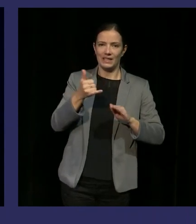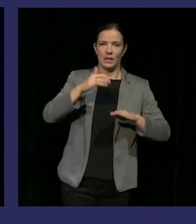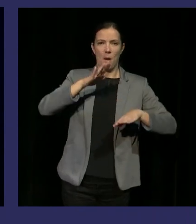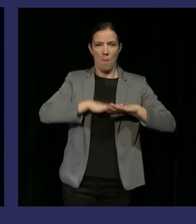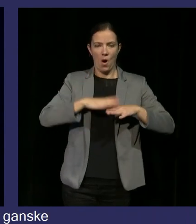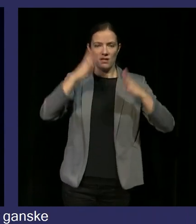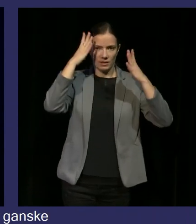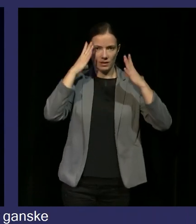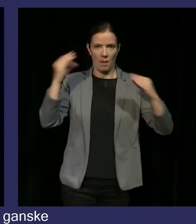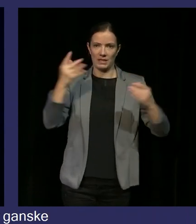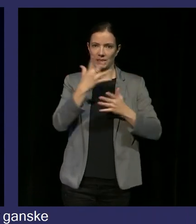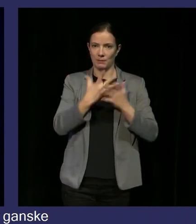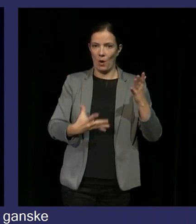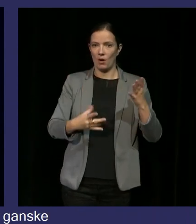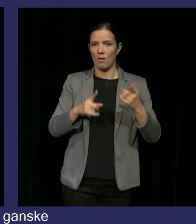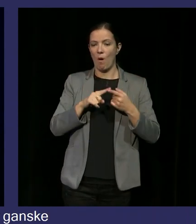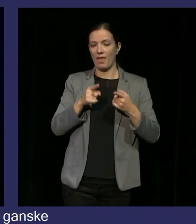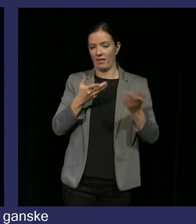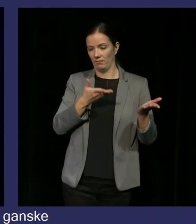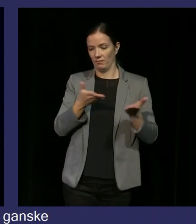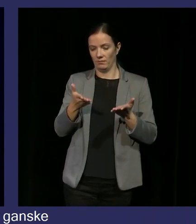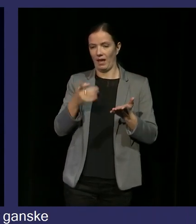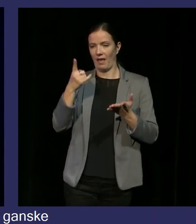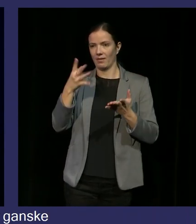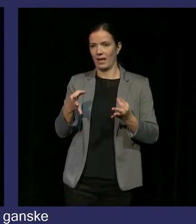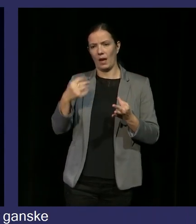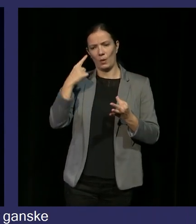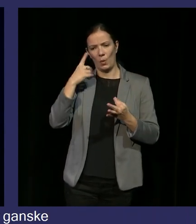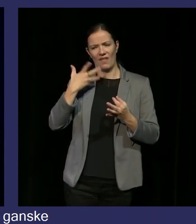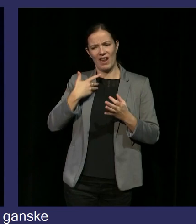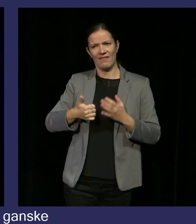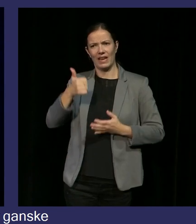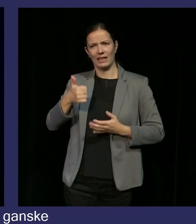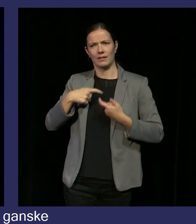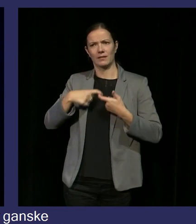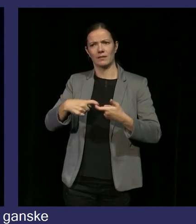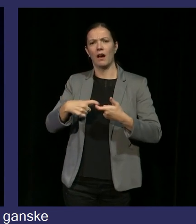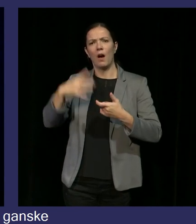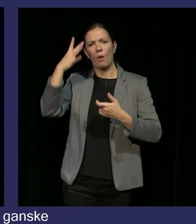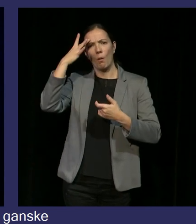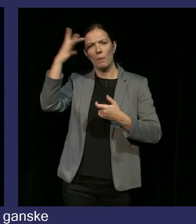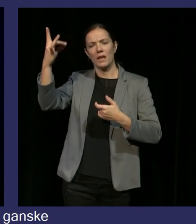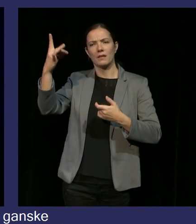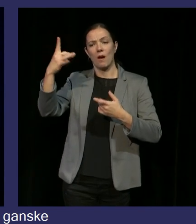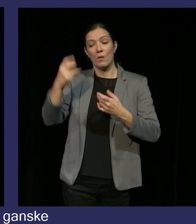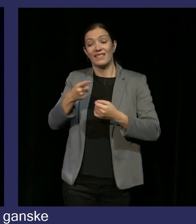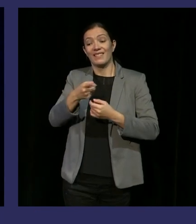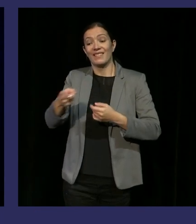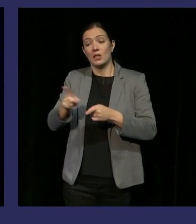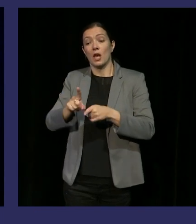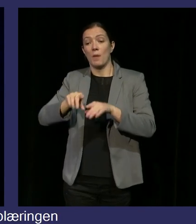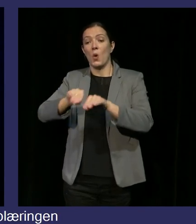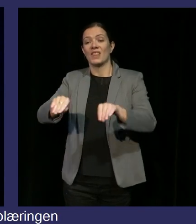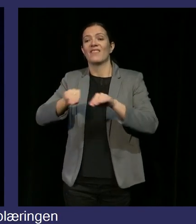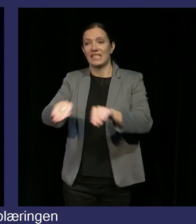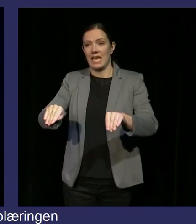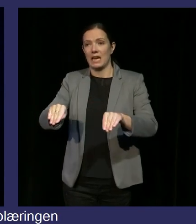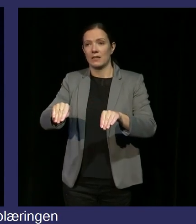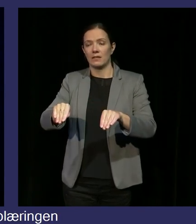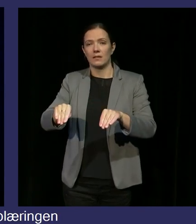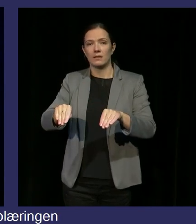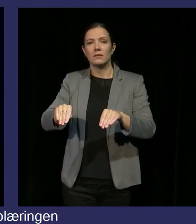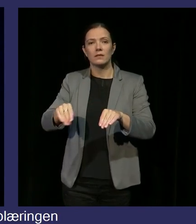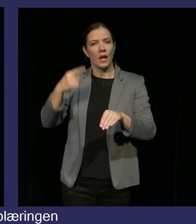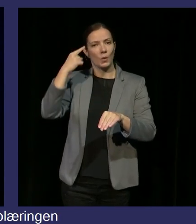samisk. Og den peker jo på en ting som jeg tror ganske viktig, nemlig det med kompetanse hos dem som underviser. For jeg tror jo